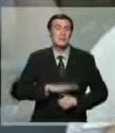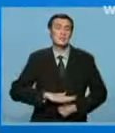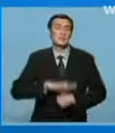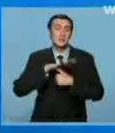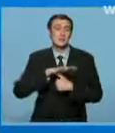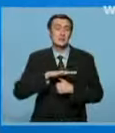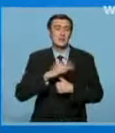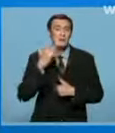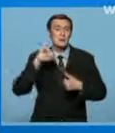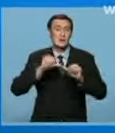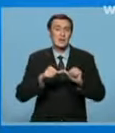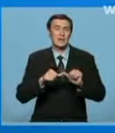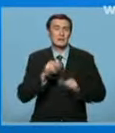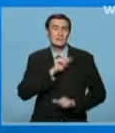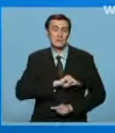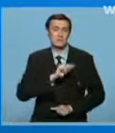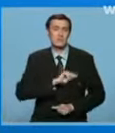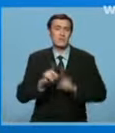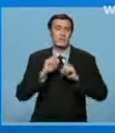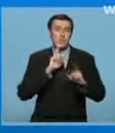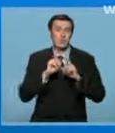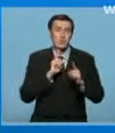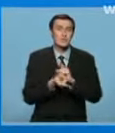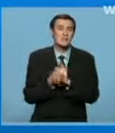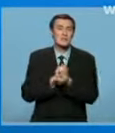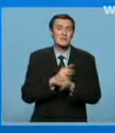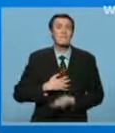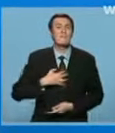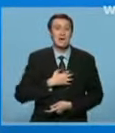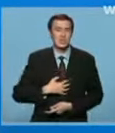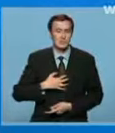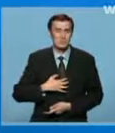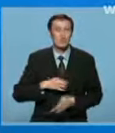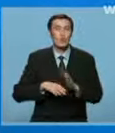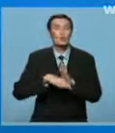постоянно действующий международный форум становится